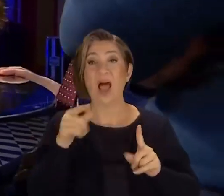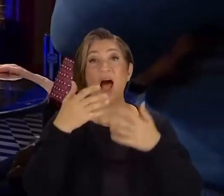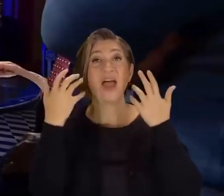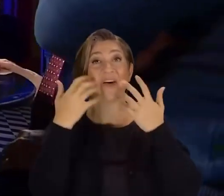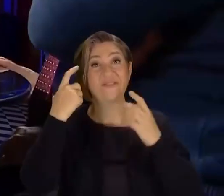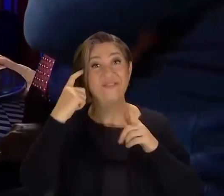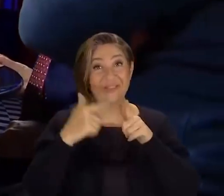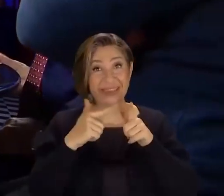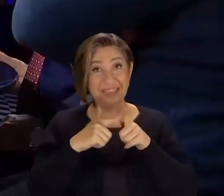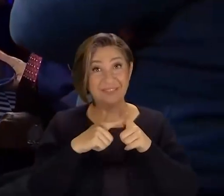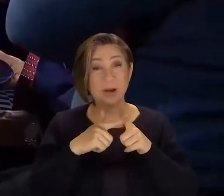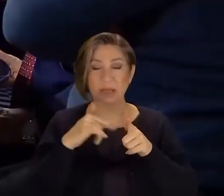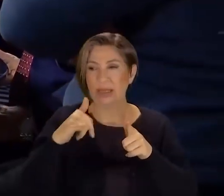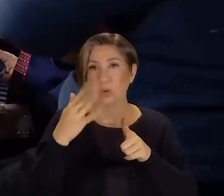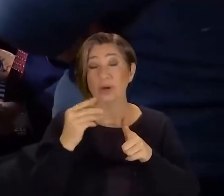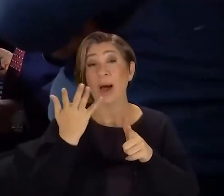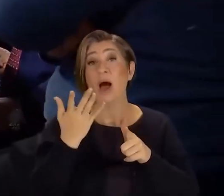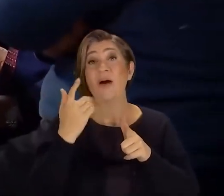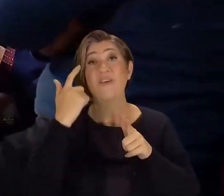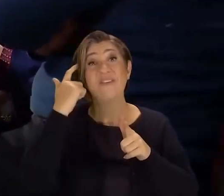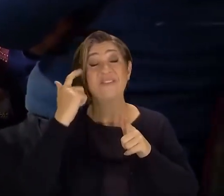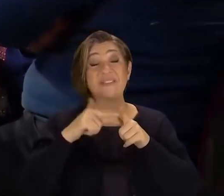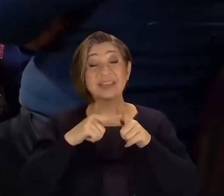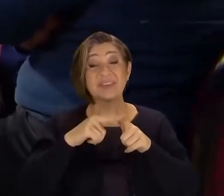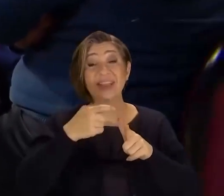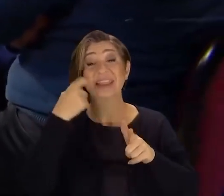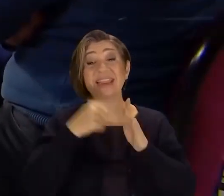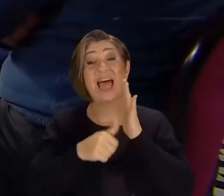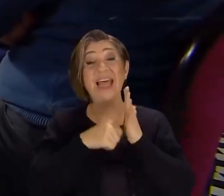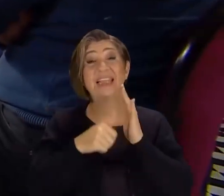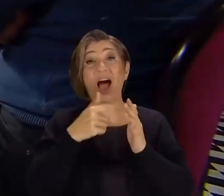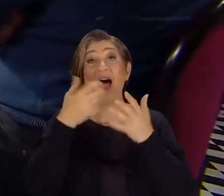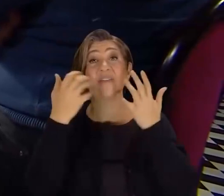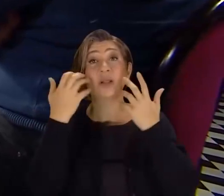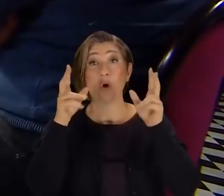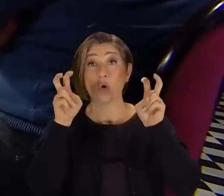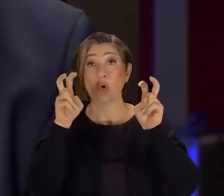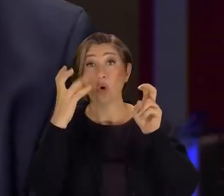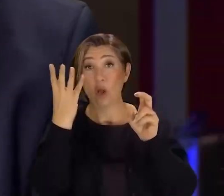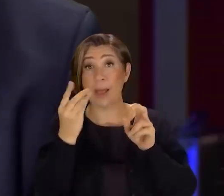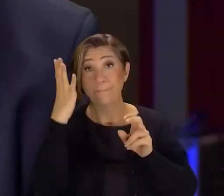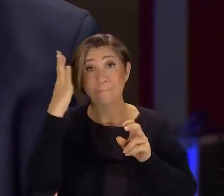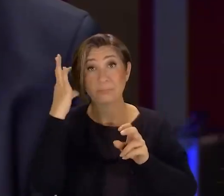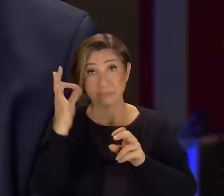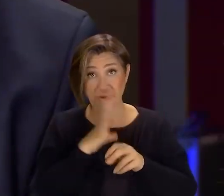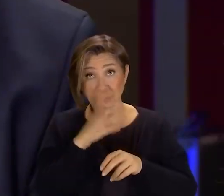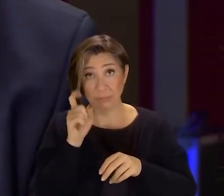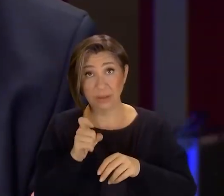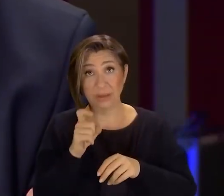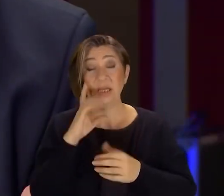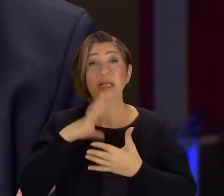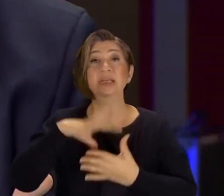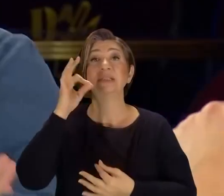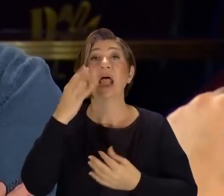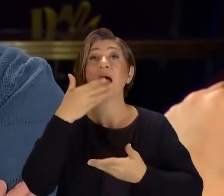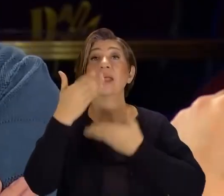de yani yakın dönemde olmuş olabilir de, felsefe tarihinde hayvanları konu eden bir filozof, ben bilmiyorum. İnsanı anlatmak